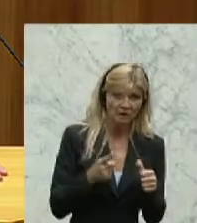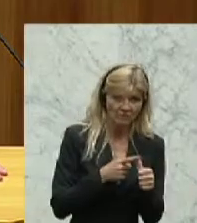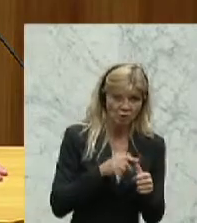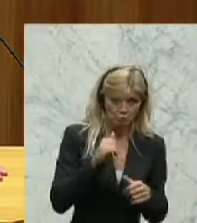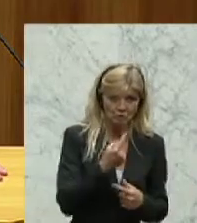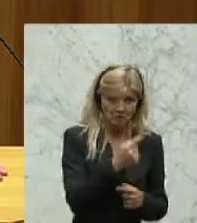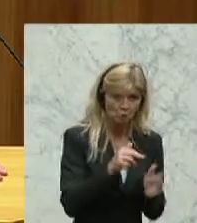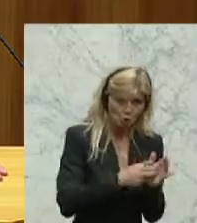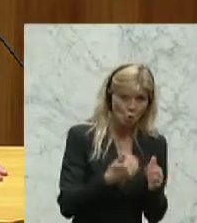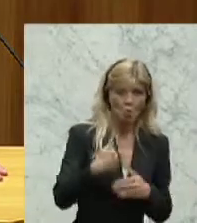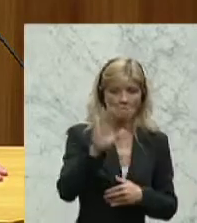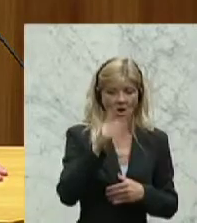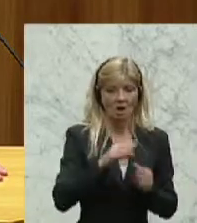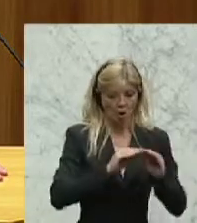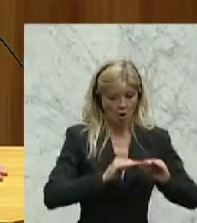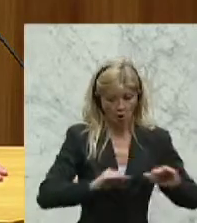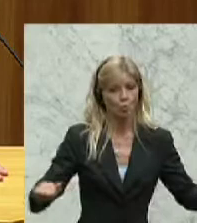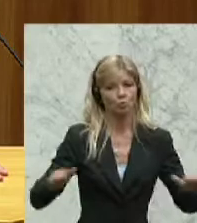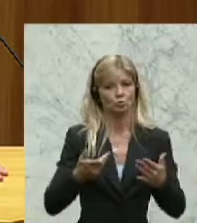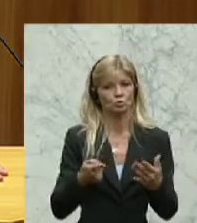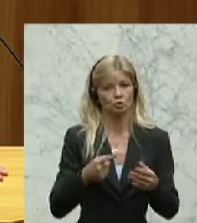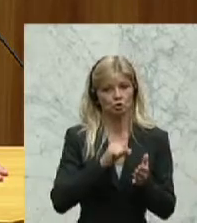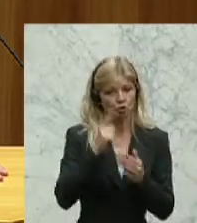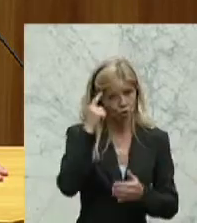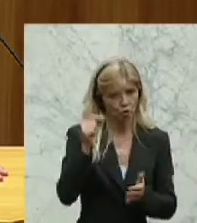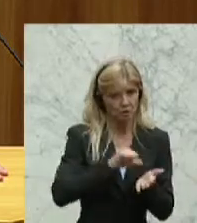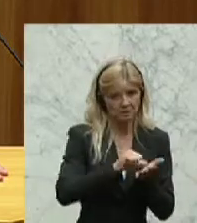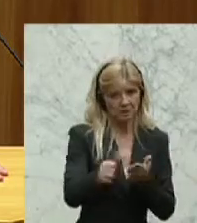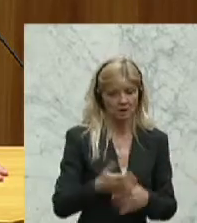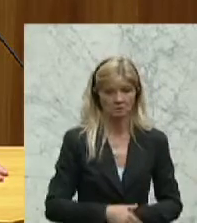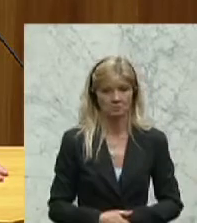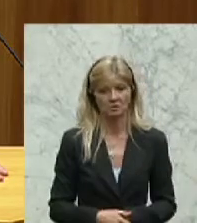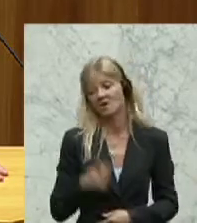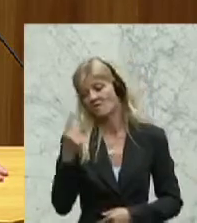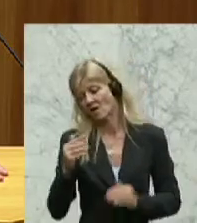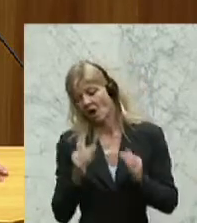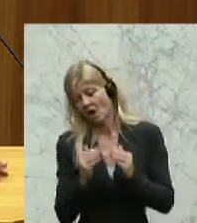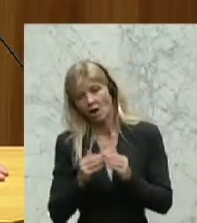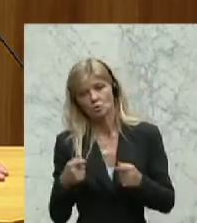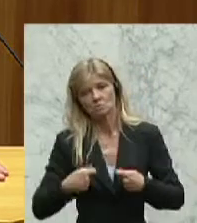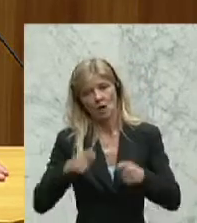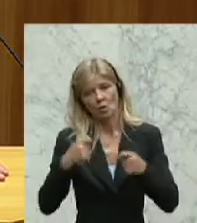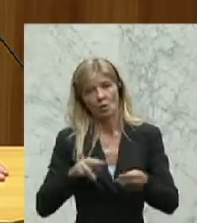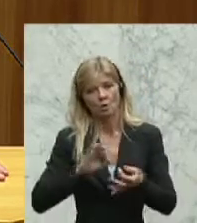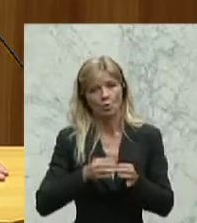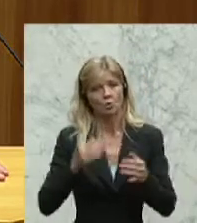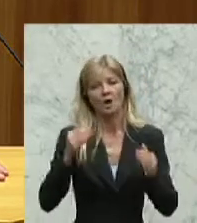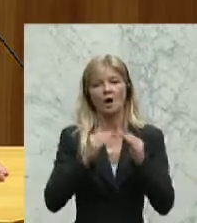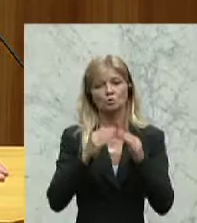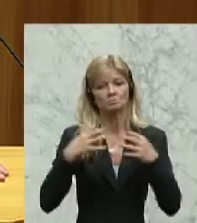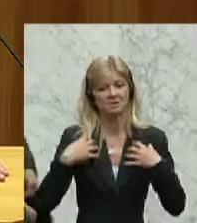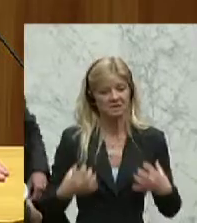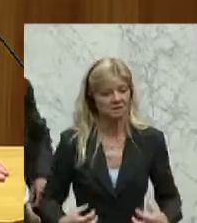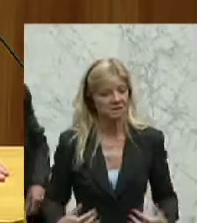müssen die häuslbauer die häuslebesitzer haben sie gesagt dass sie wollen eine